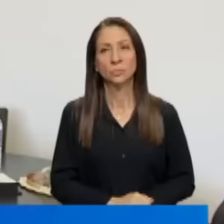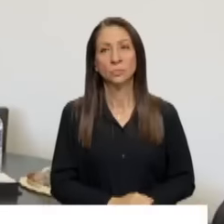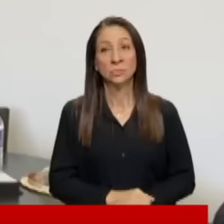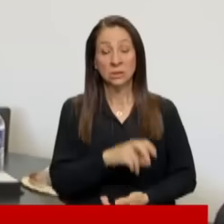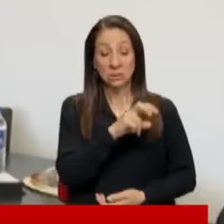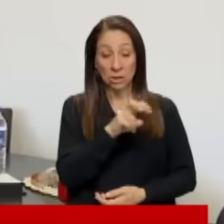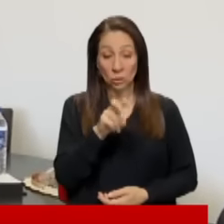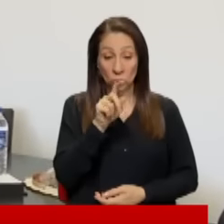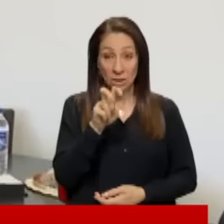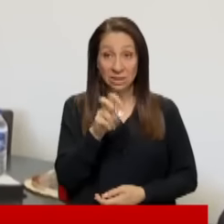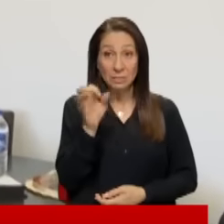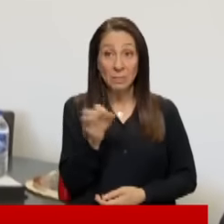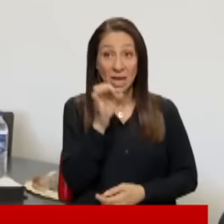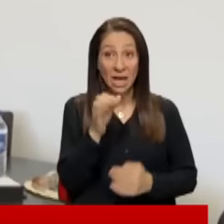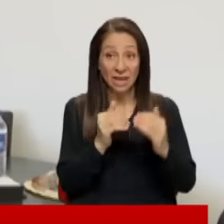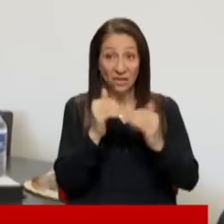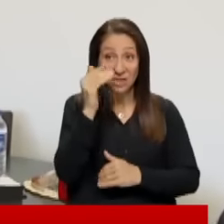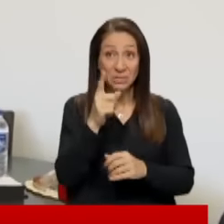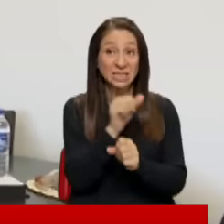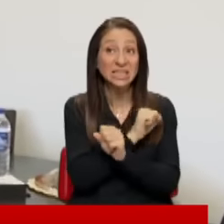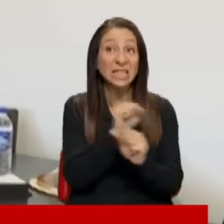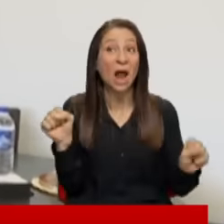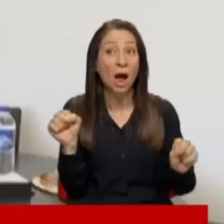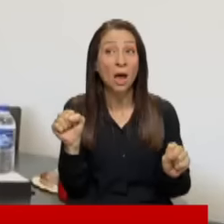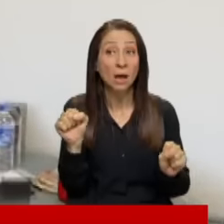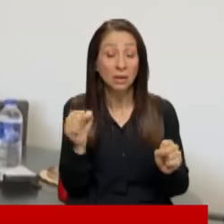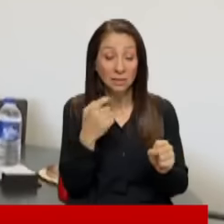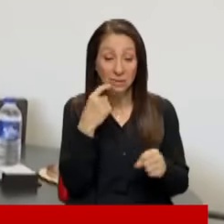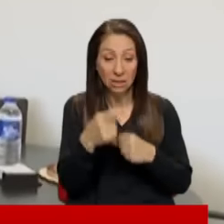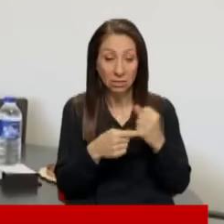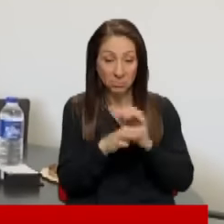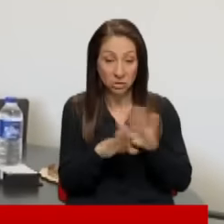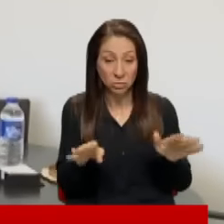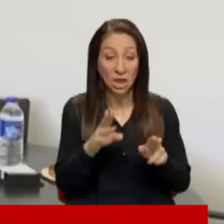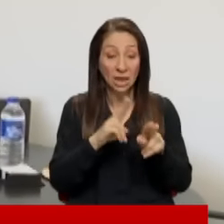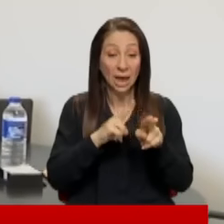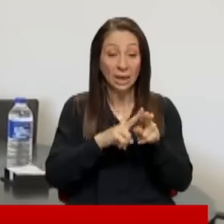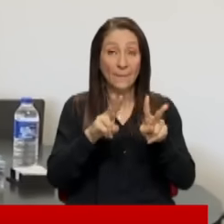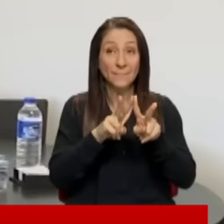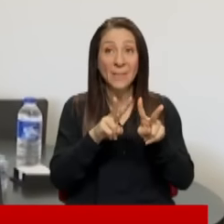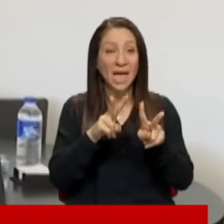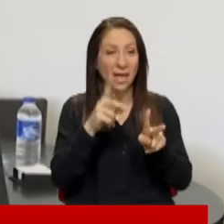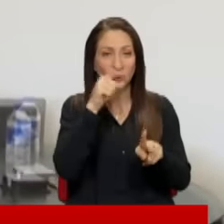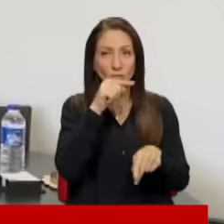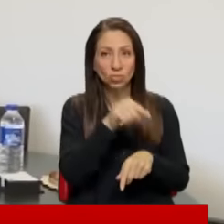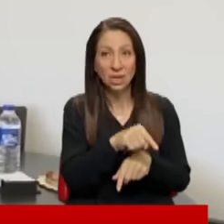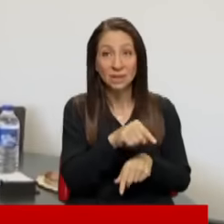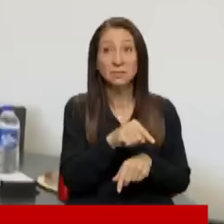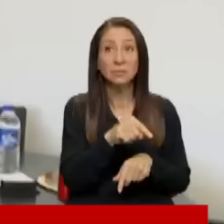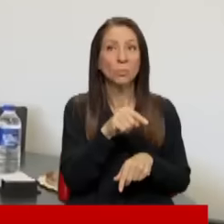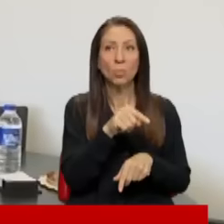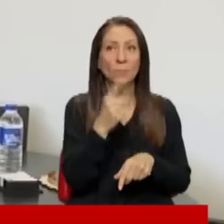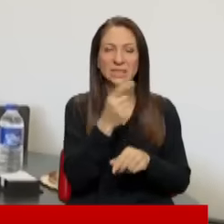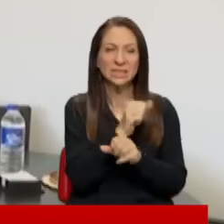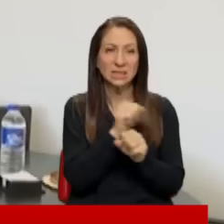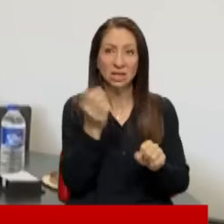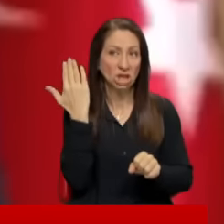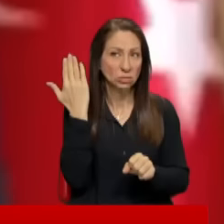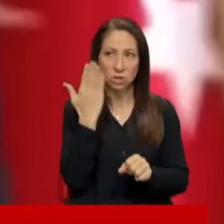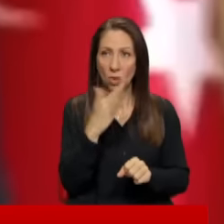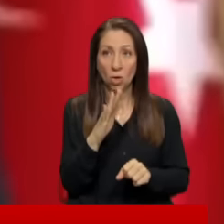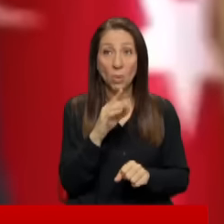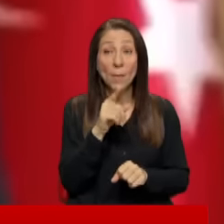818 milyar liranın üzerinde bir zararla yılı kapatmış. Kur korumalı mevduat hesabından kaynaklanıyor. Böyle bir zarar geçmişte